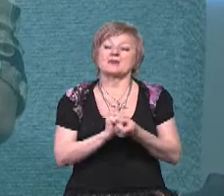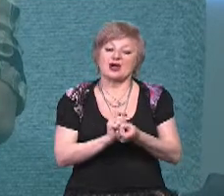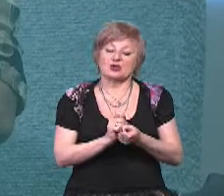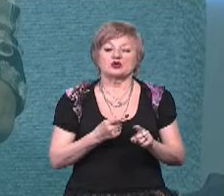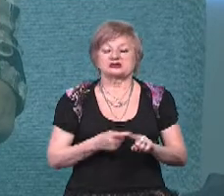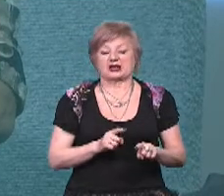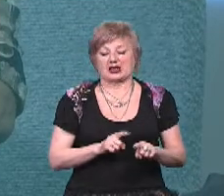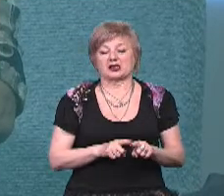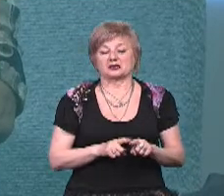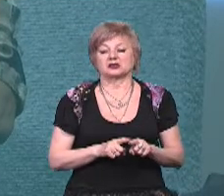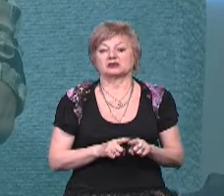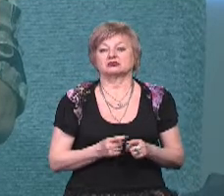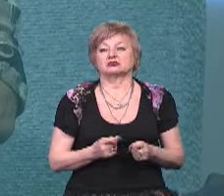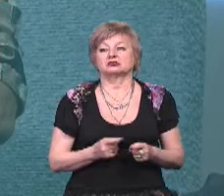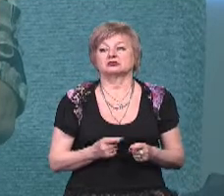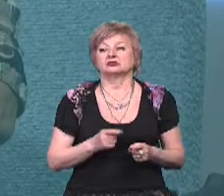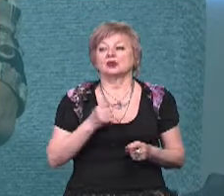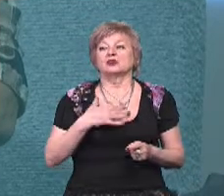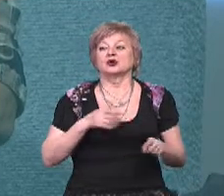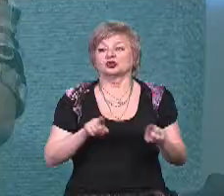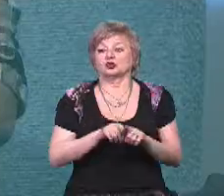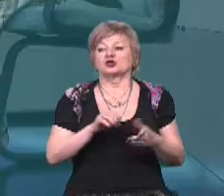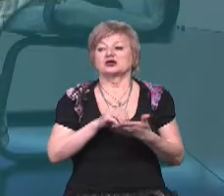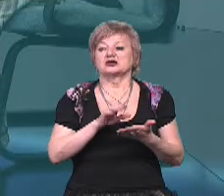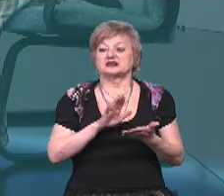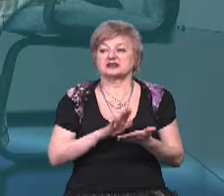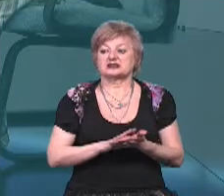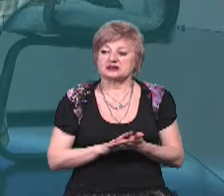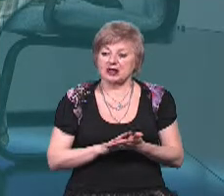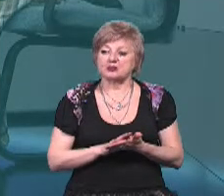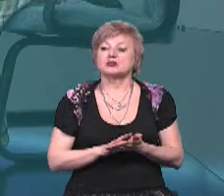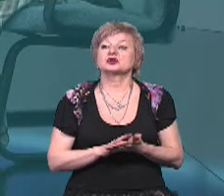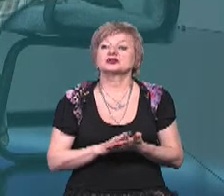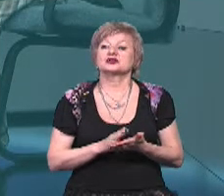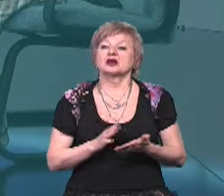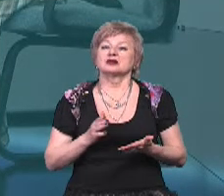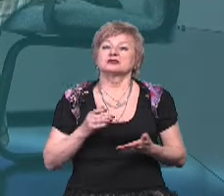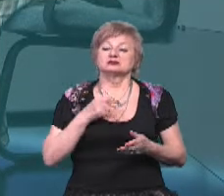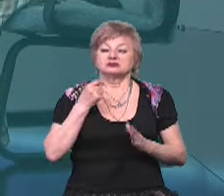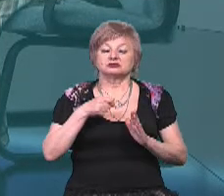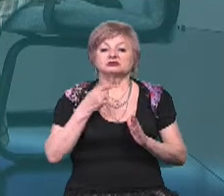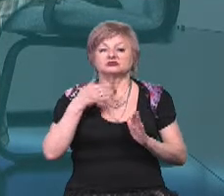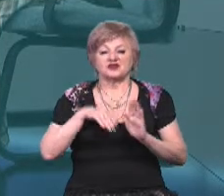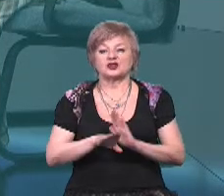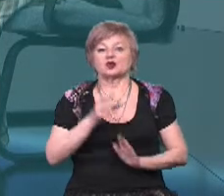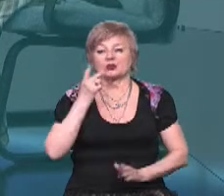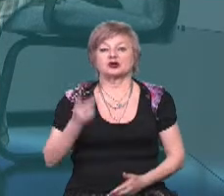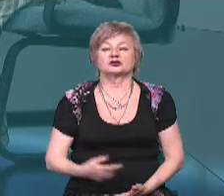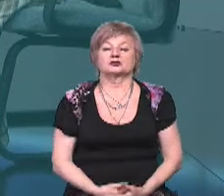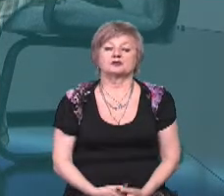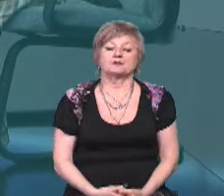явищем наші співгромадяни. Ми також запитали їх про це під час нашого бліцу. Покажіть нам, будь ласка.